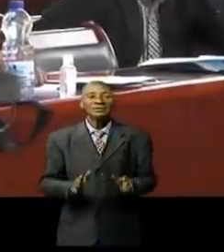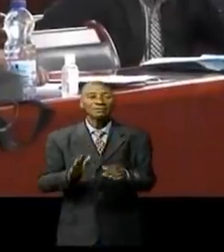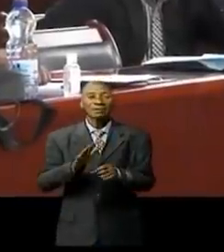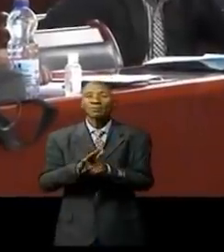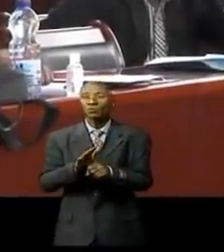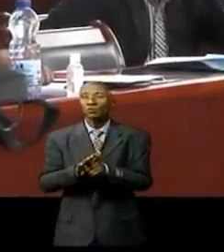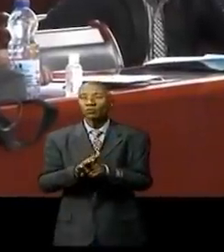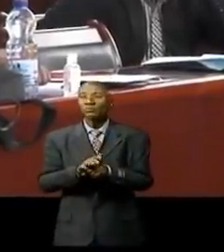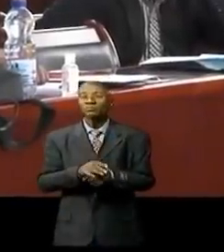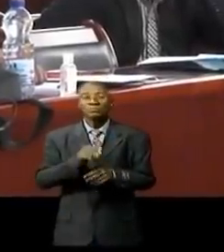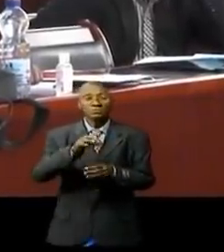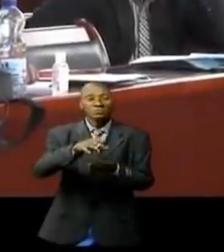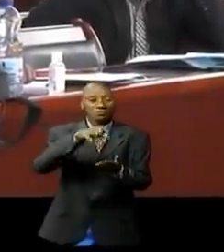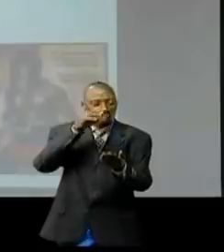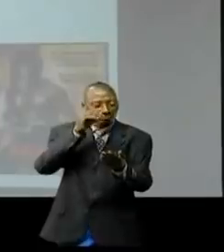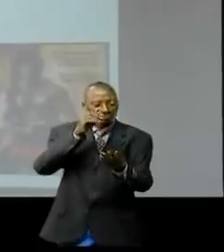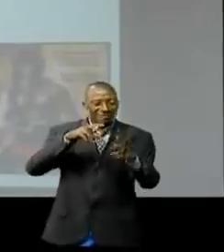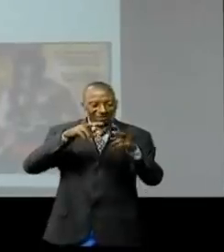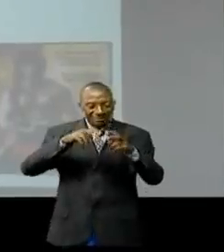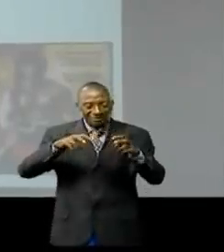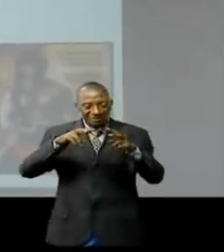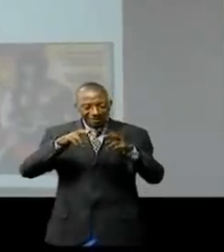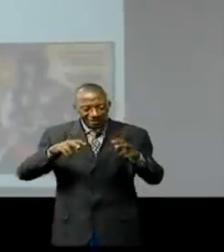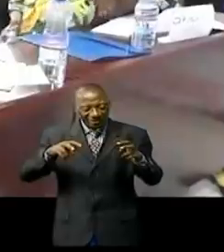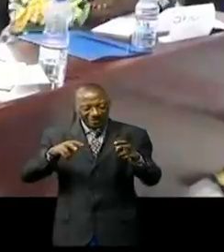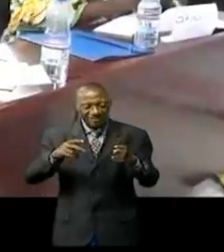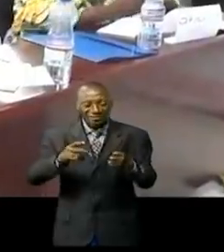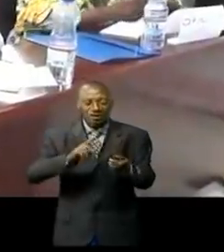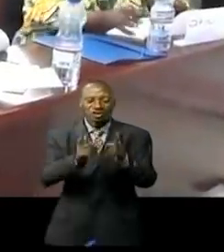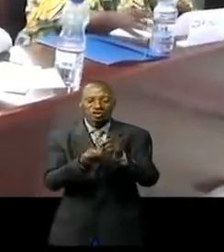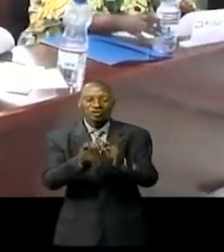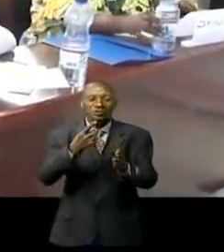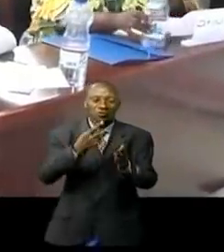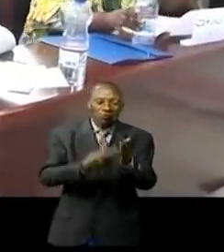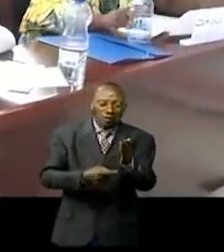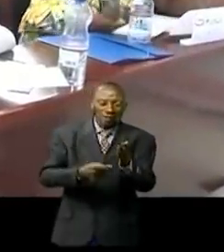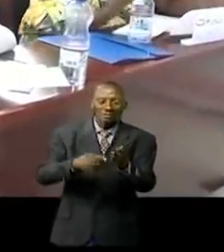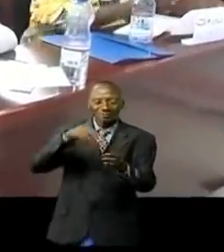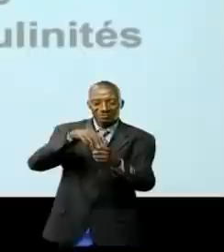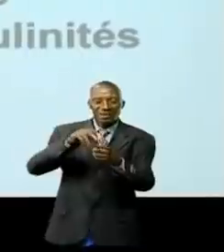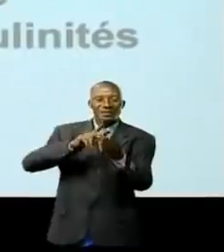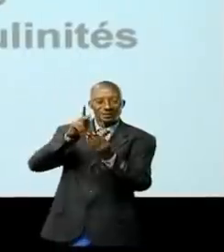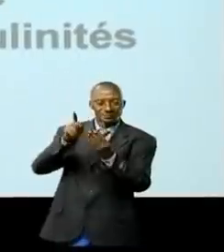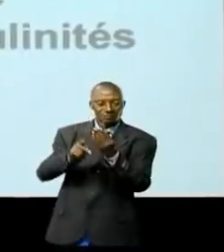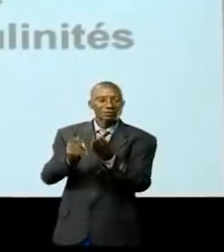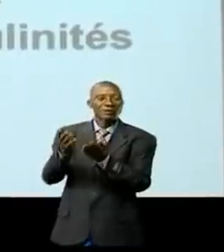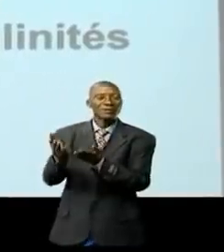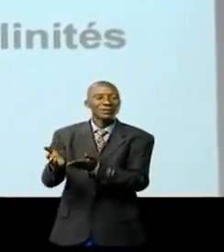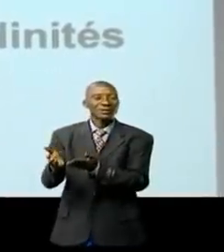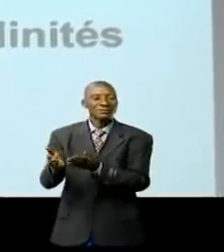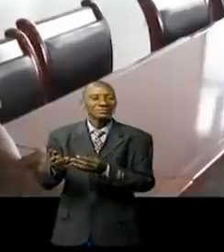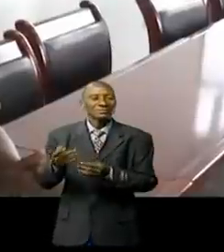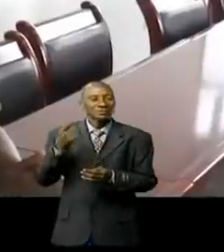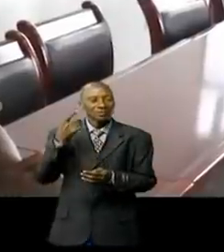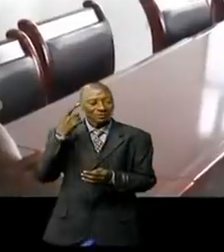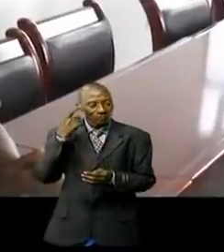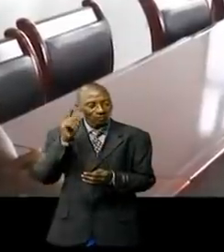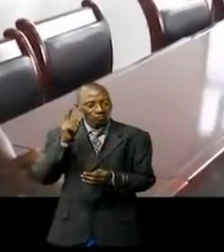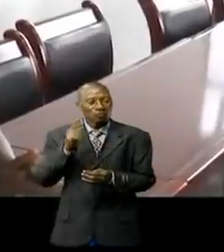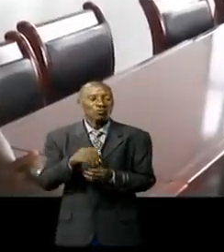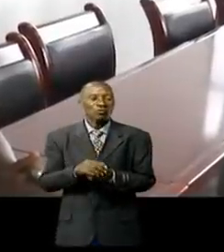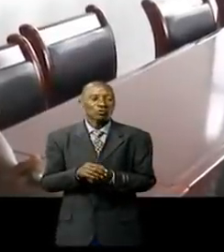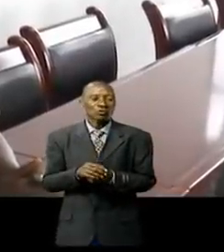devoir analyser ce qu'il faudrait changer dans le programme qui existe pour réduire cette masculinité